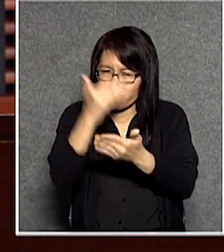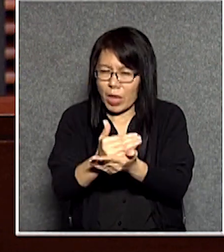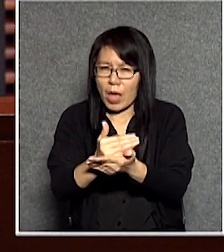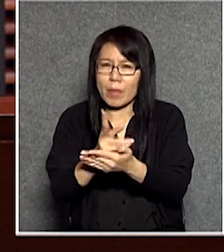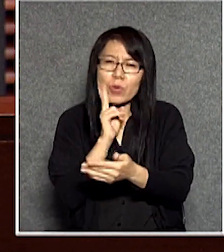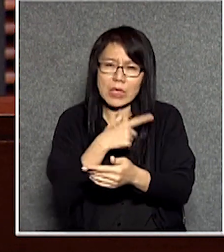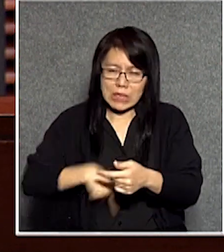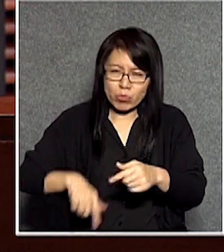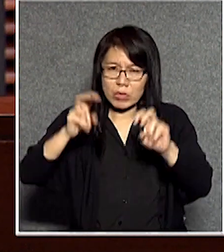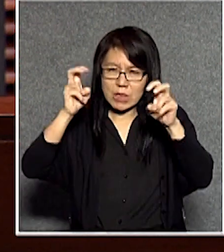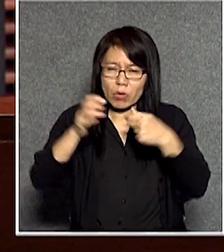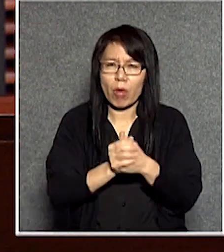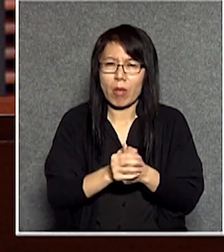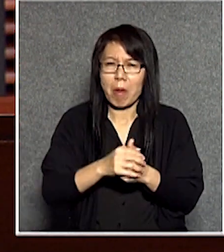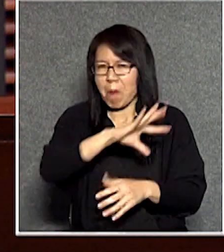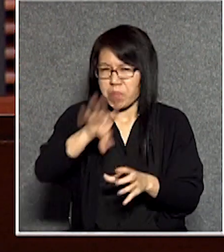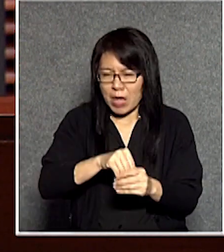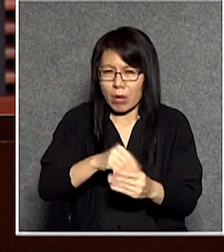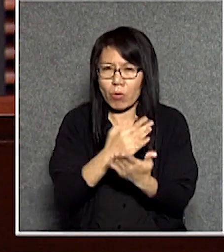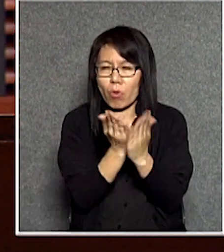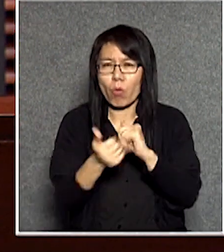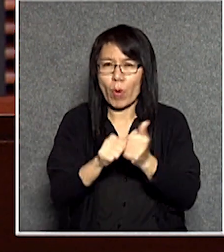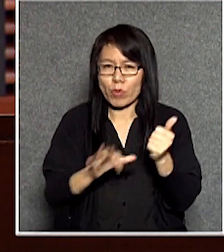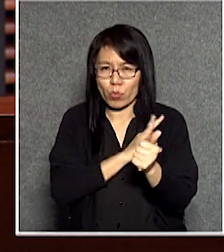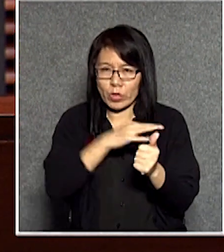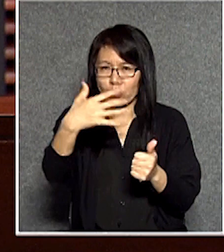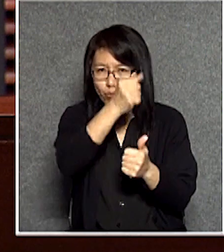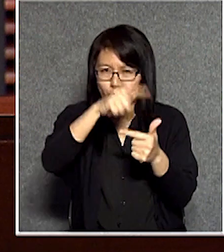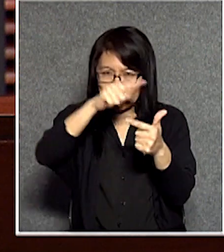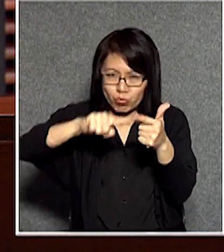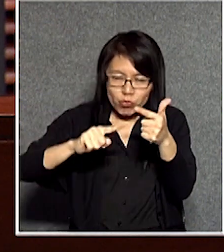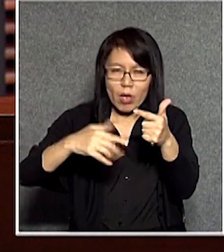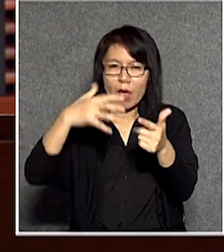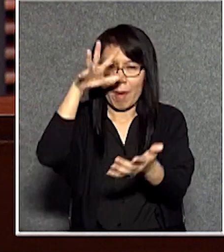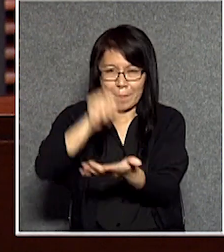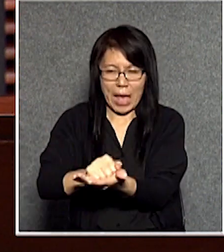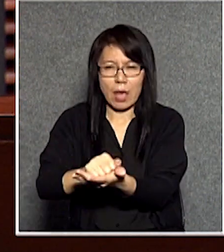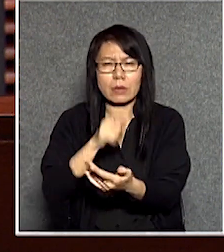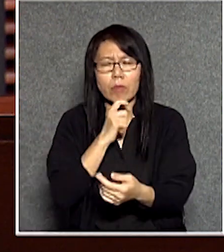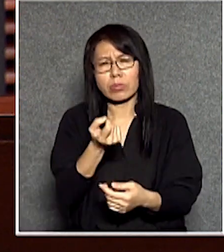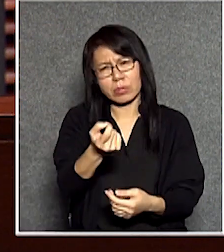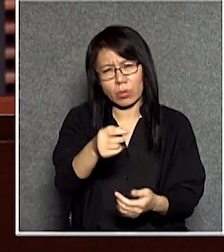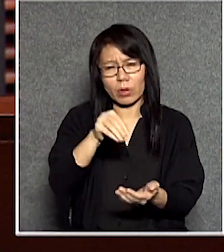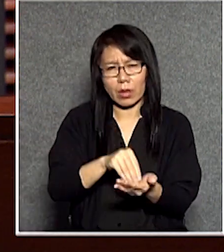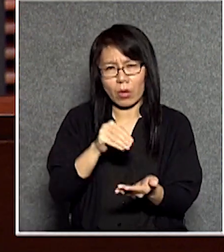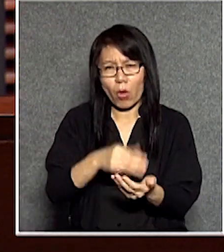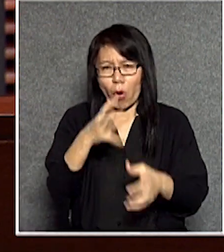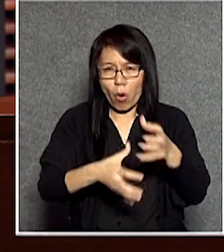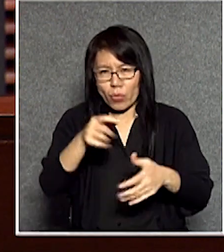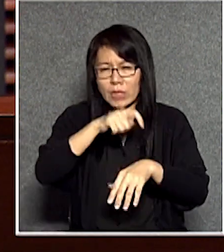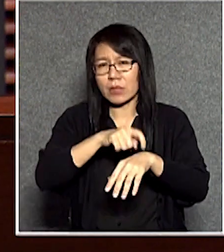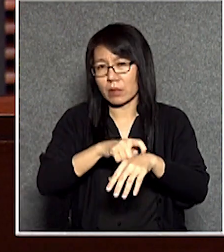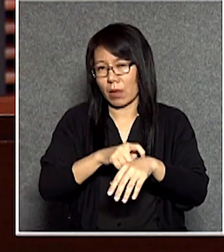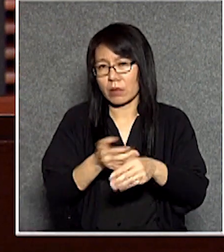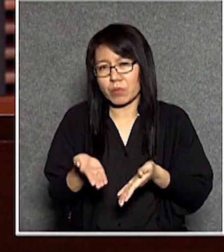案，壟斷大部分委員會的主席和副主席的位置，小節制定定會議的時間都是以遷